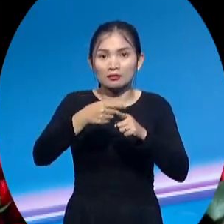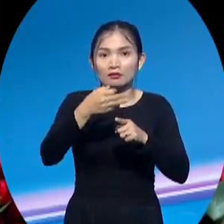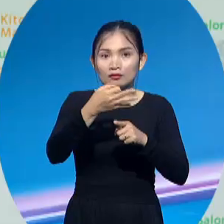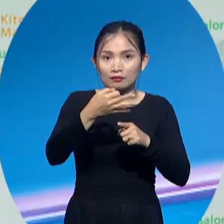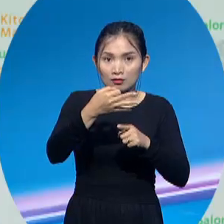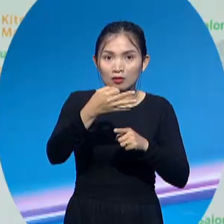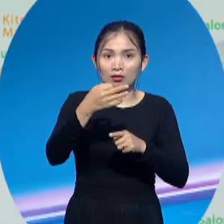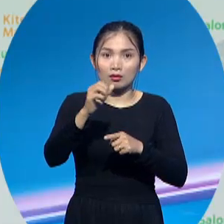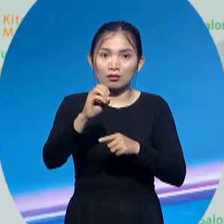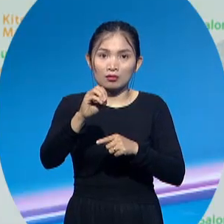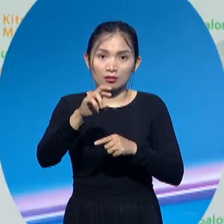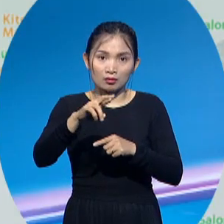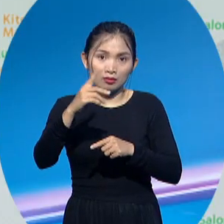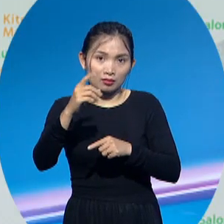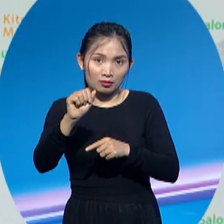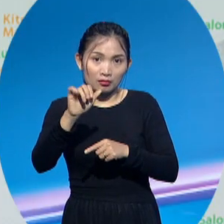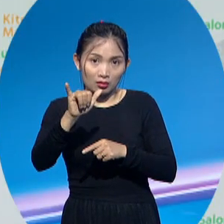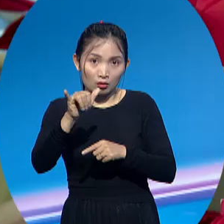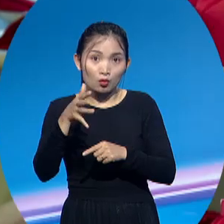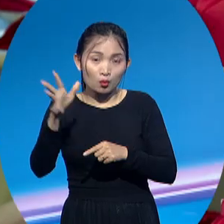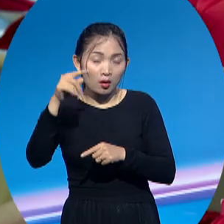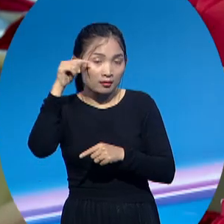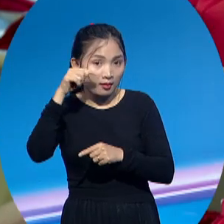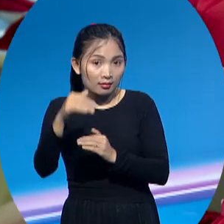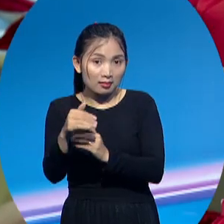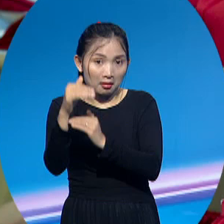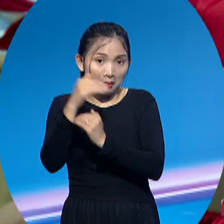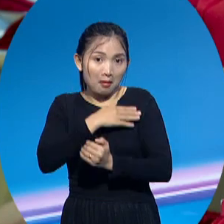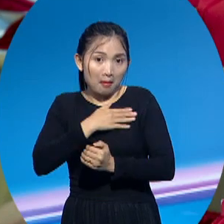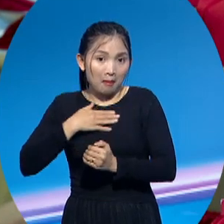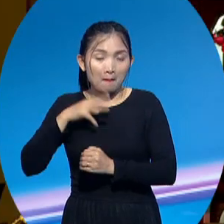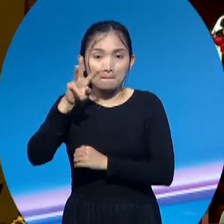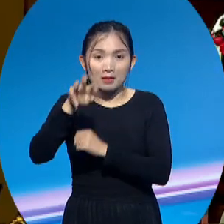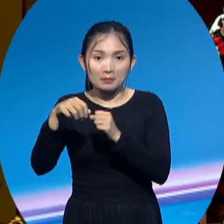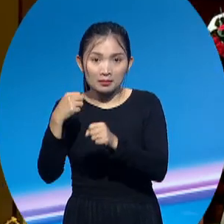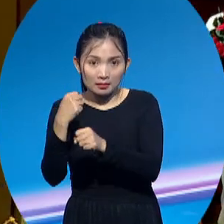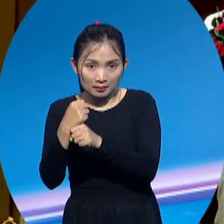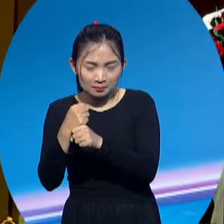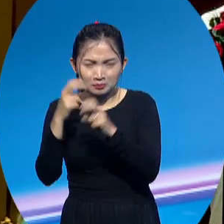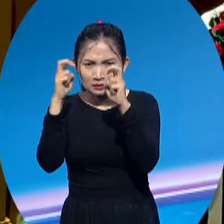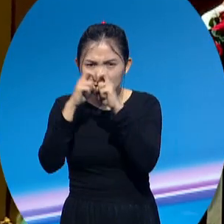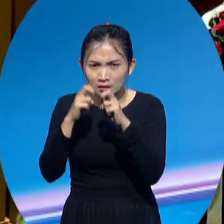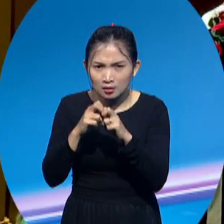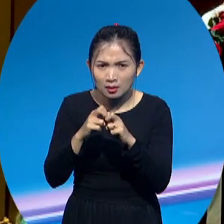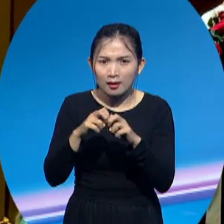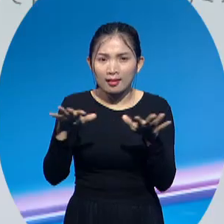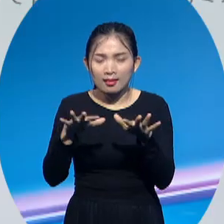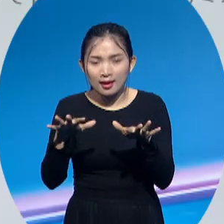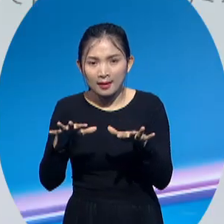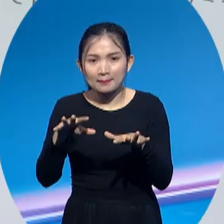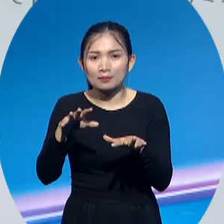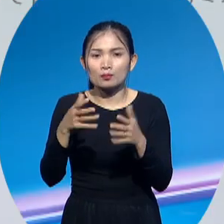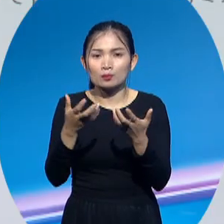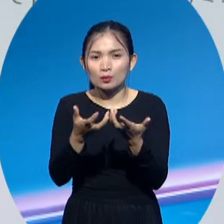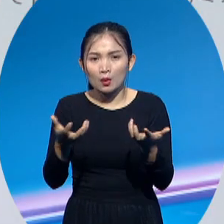với gần 30 năm thành lập tại Nhật Bản, có trụ sở chính tại Tokyo, chuyên nghiên cứu và sản xuất mỹ phẩm, sản phẩm bổ sung dinh